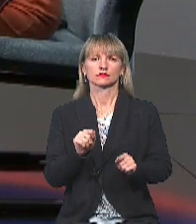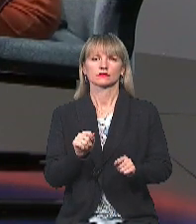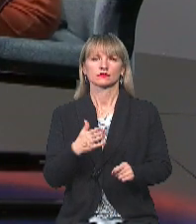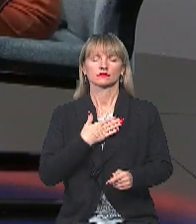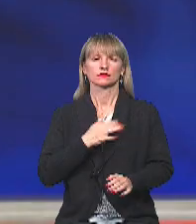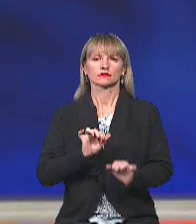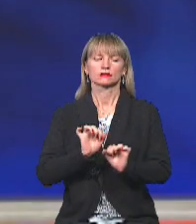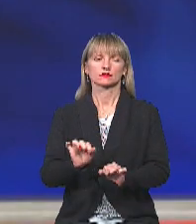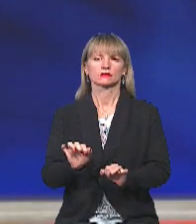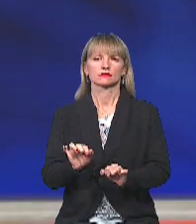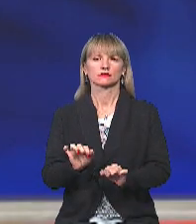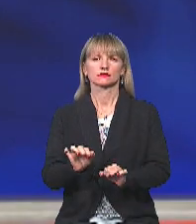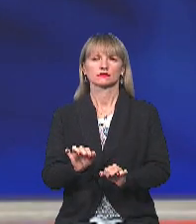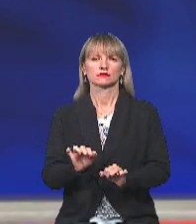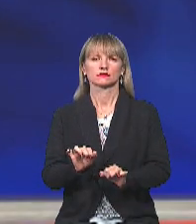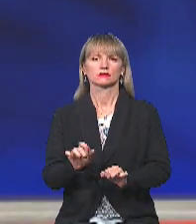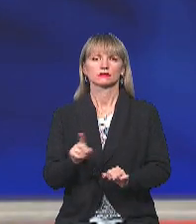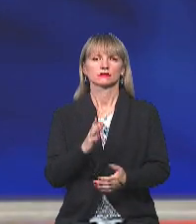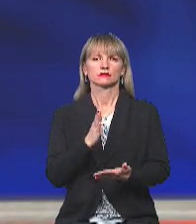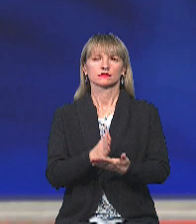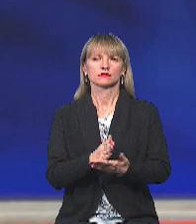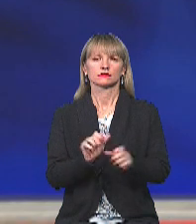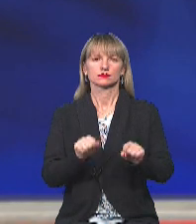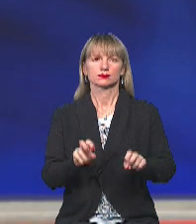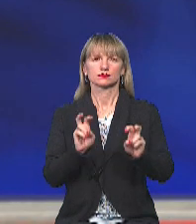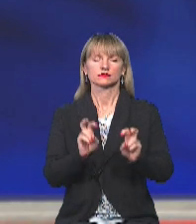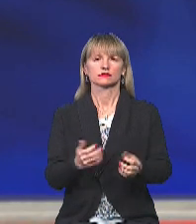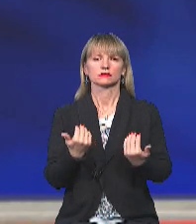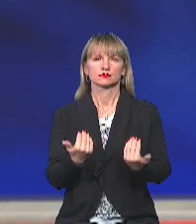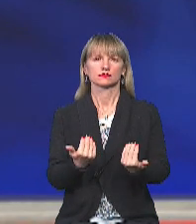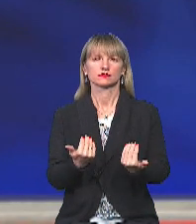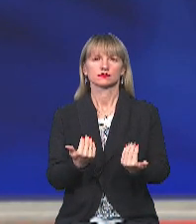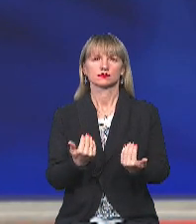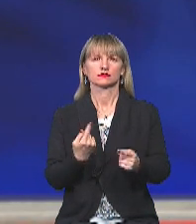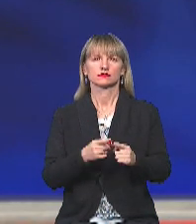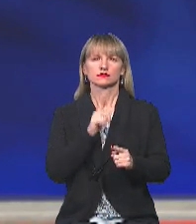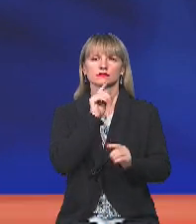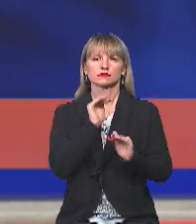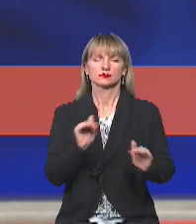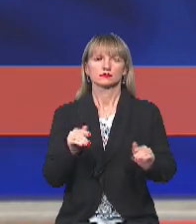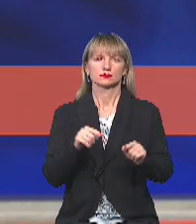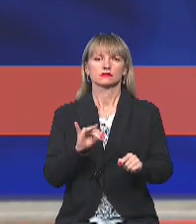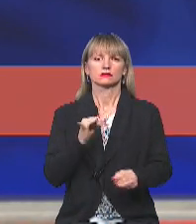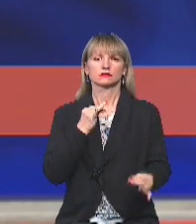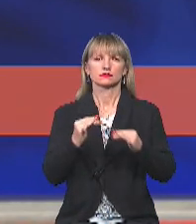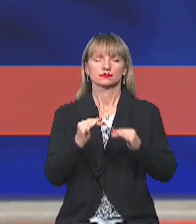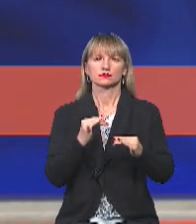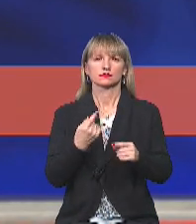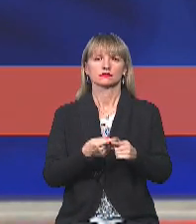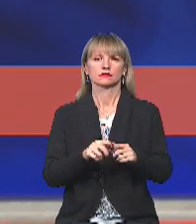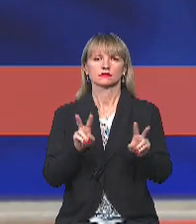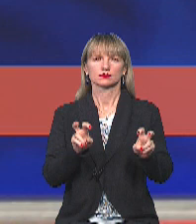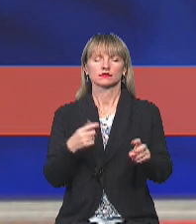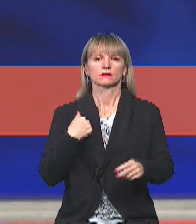нас захистили. І те, що ми маємо змогу взагалі сидіти зараз з вами в цій затишній студії і розмовляти на цю тему.